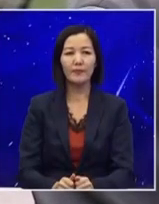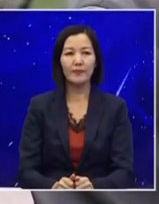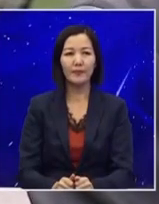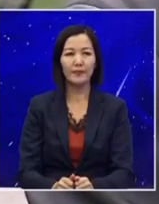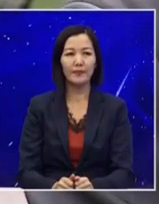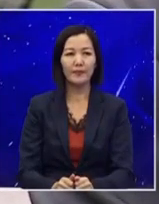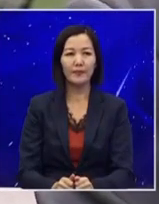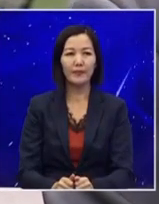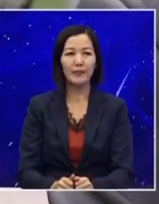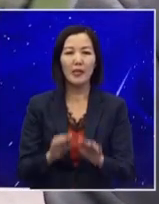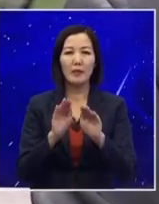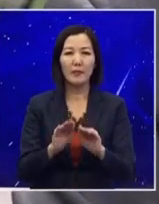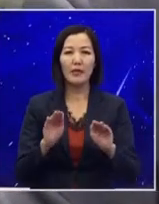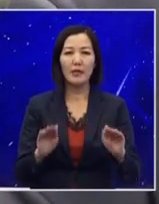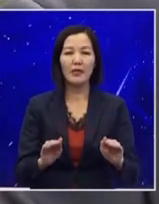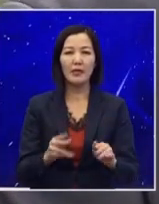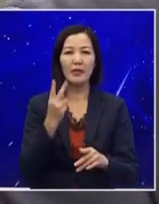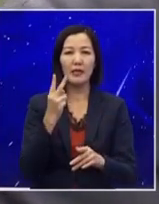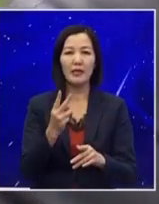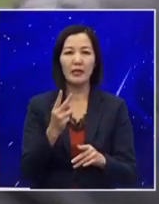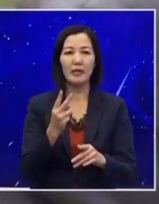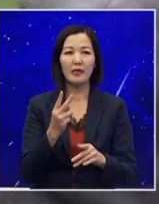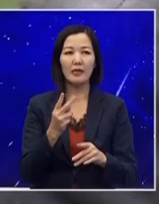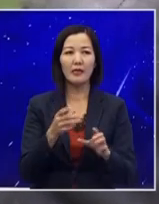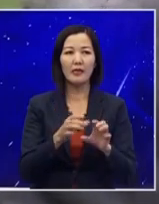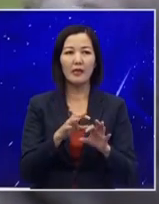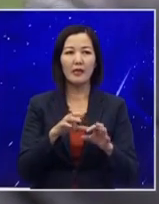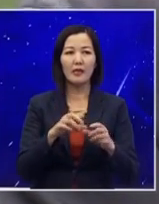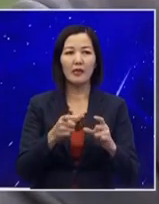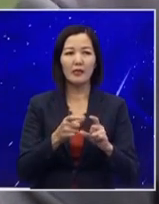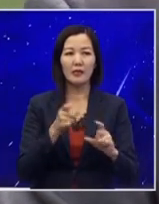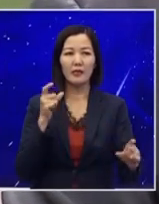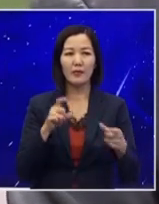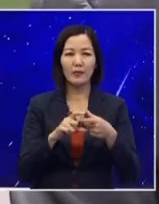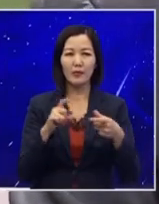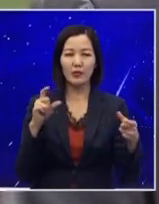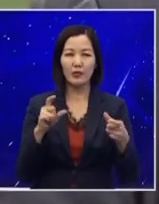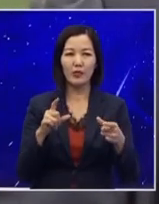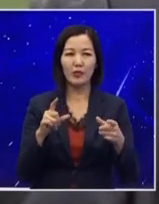Олар есіктің алдына екі кірпішті қойып, астында көшедегі жаңағы